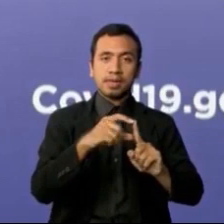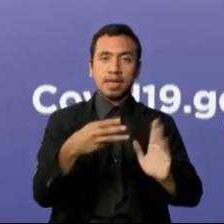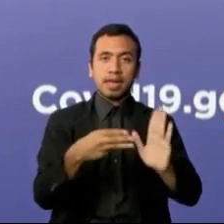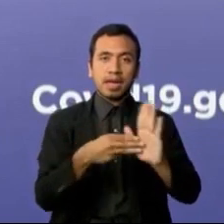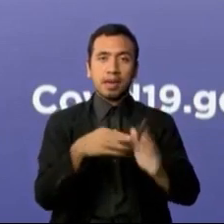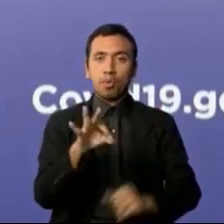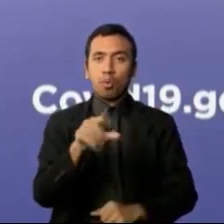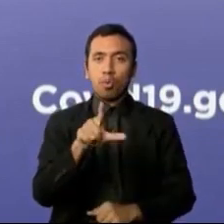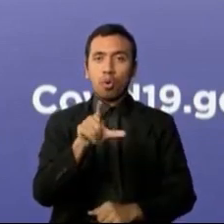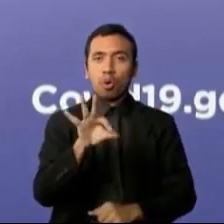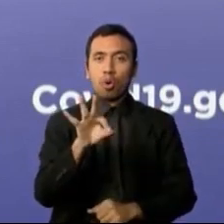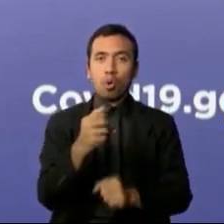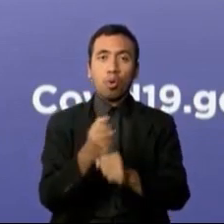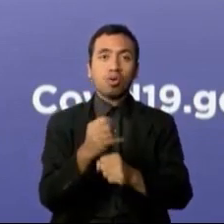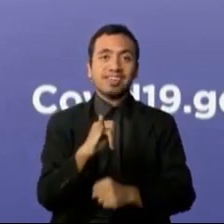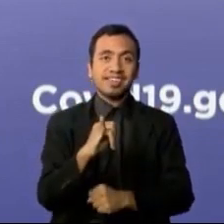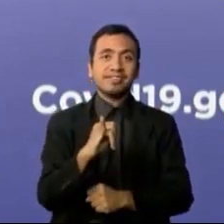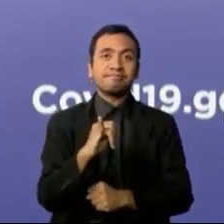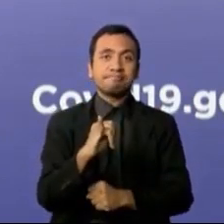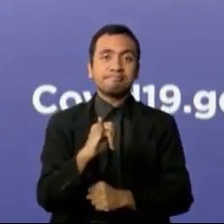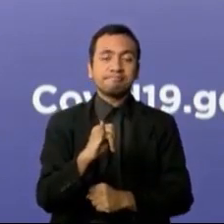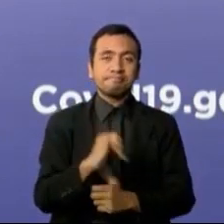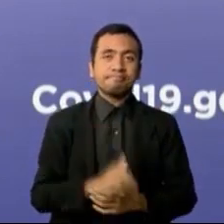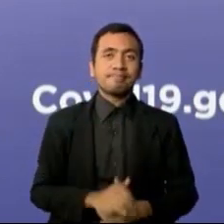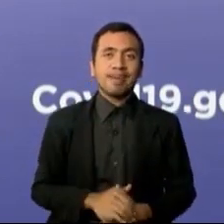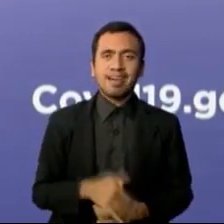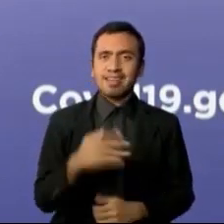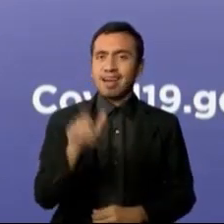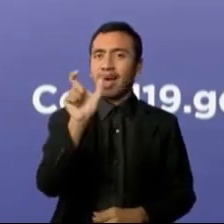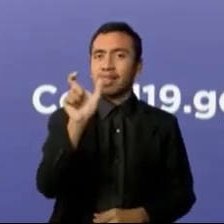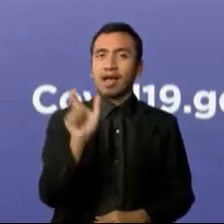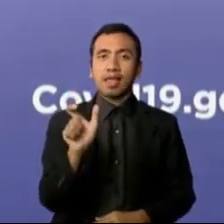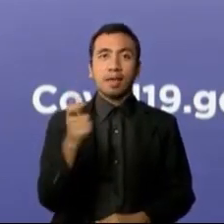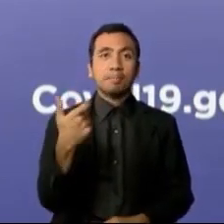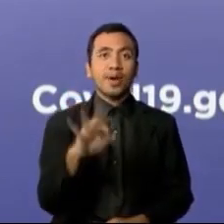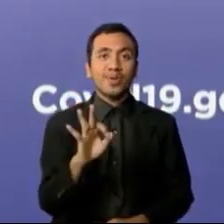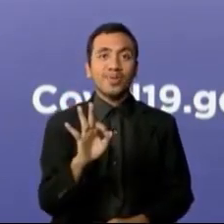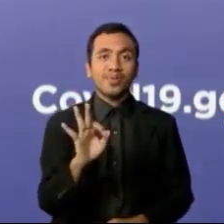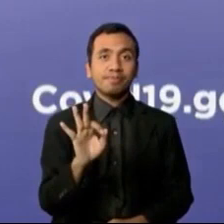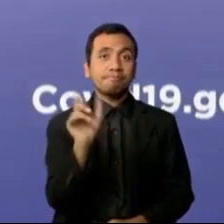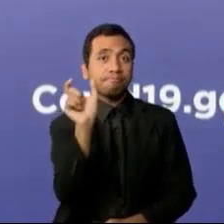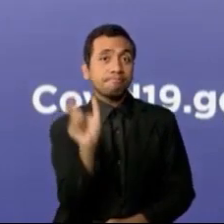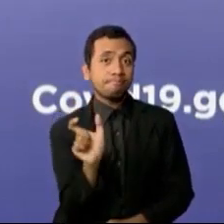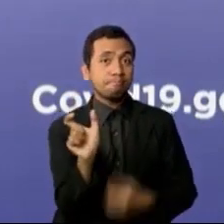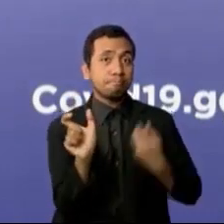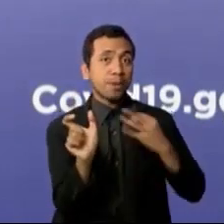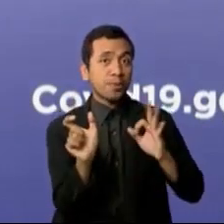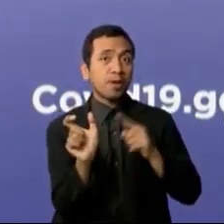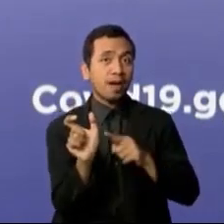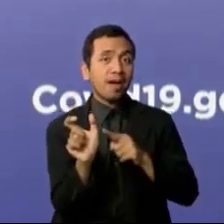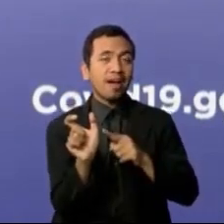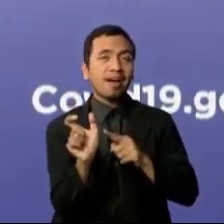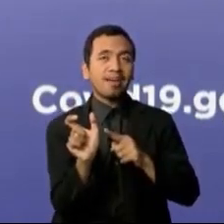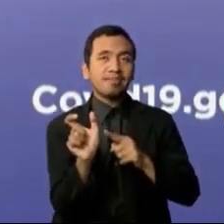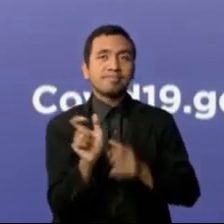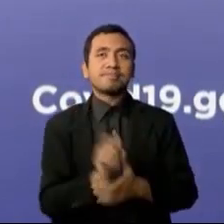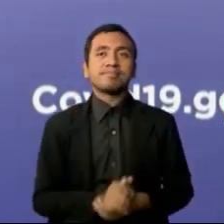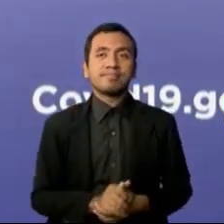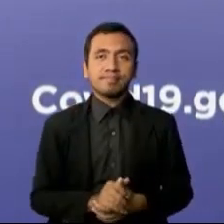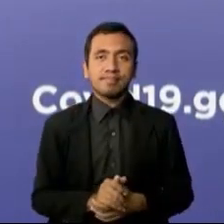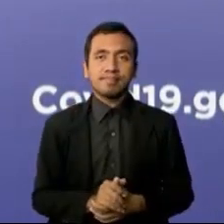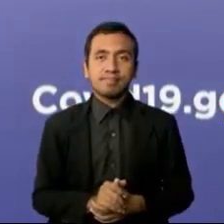menggunakan Beberapa definisi operasional yang baru diantaranya kita tidak lagi